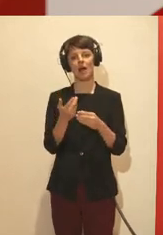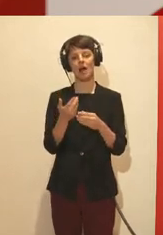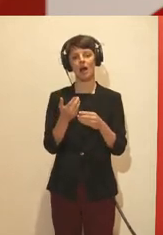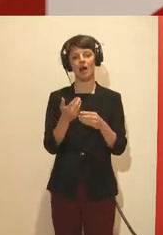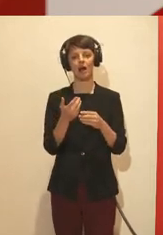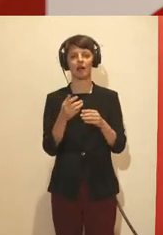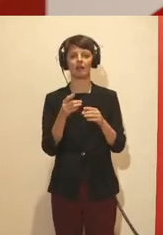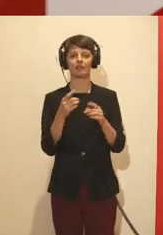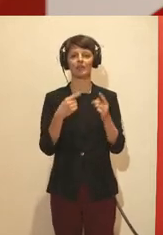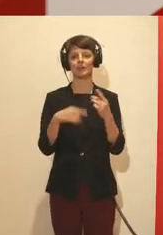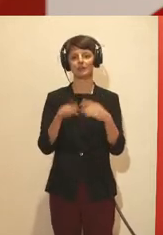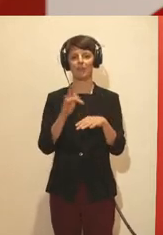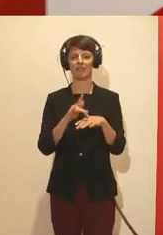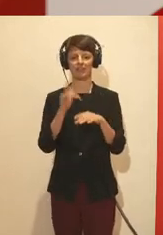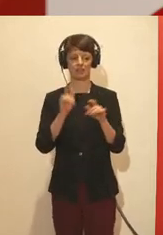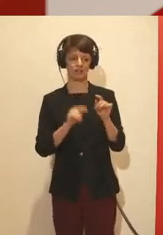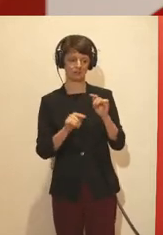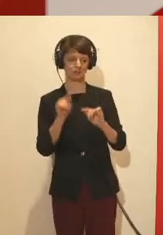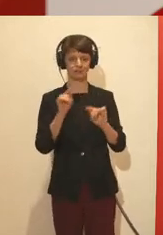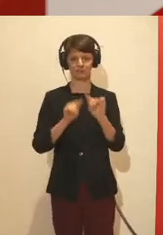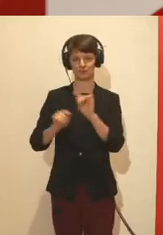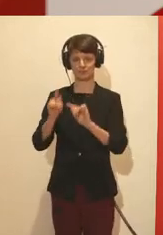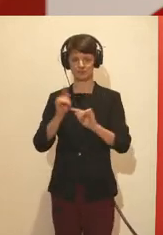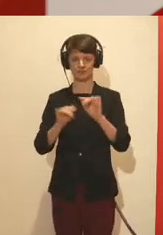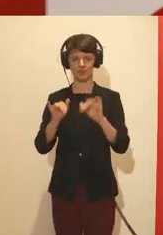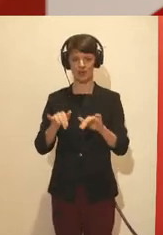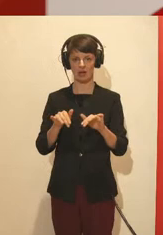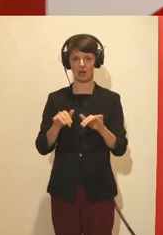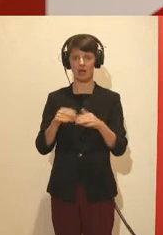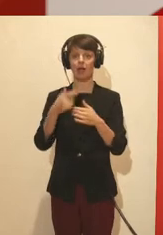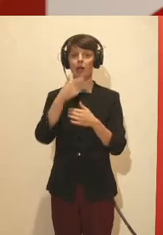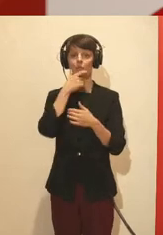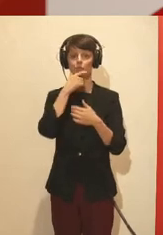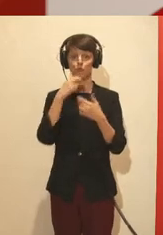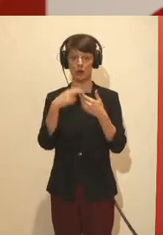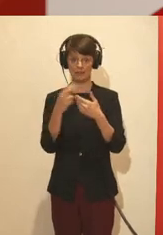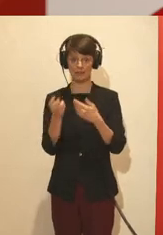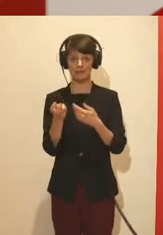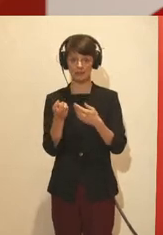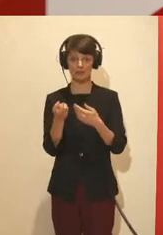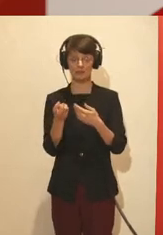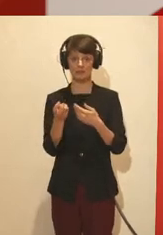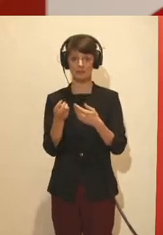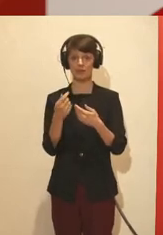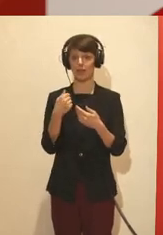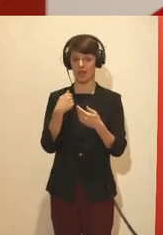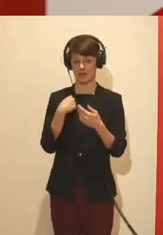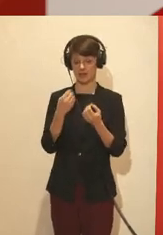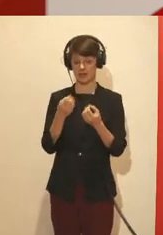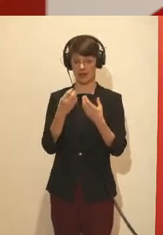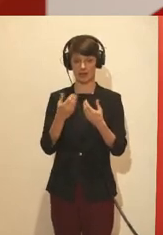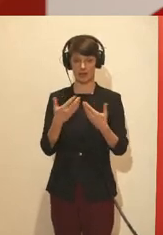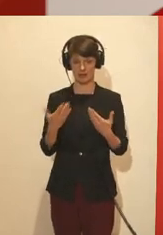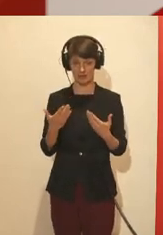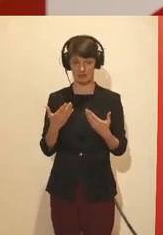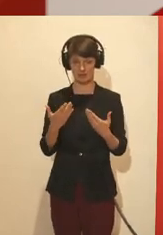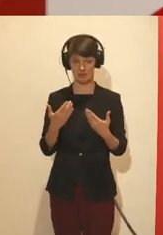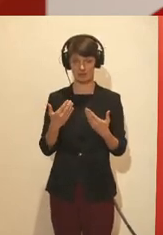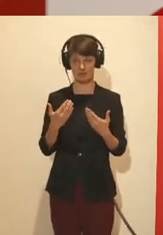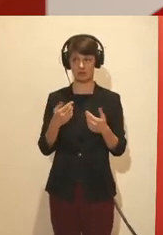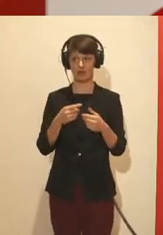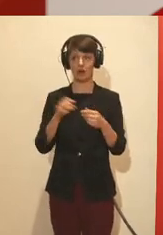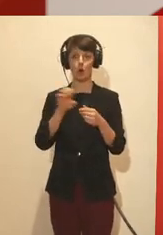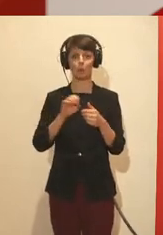gegeben hat ich erkläre mir den br- exit auch neben vielen anderen sachen damit dass die europäische union